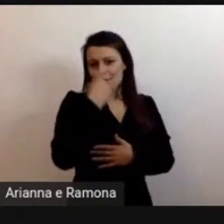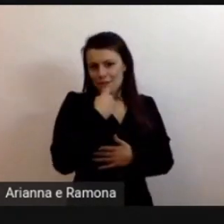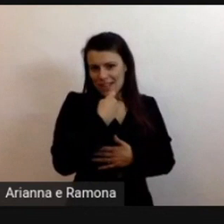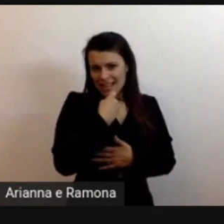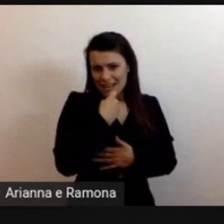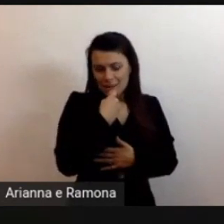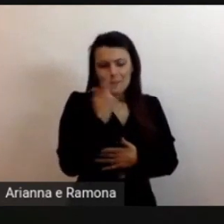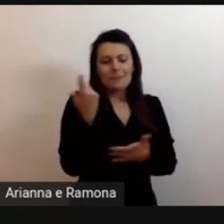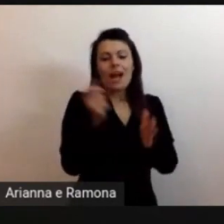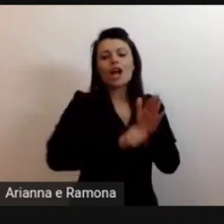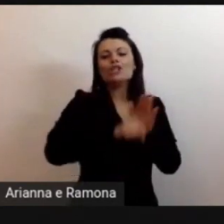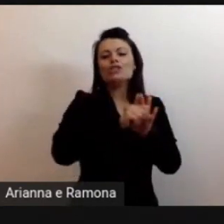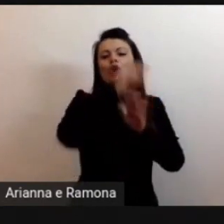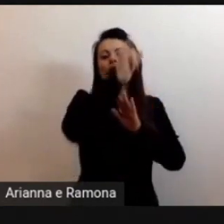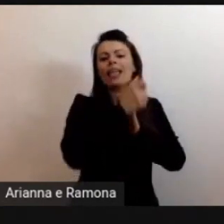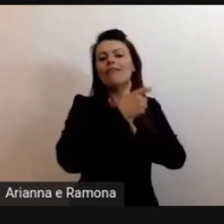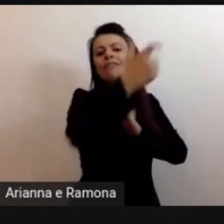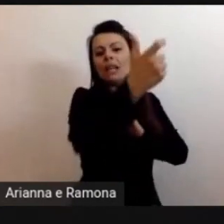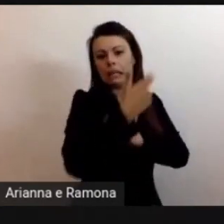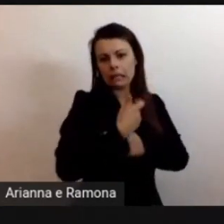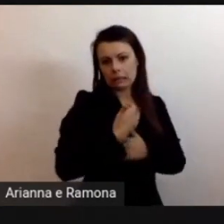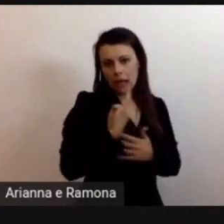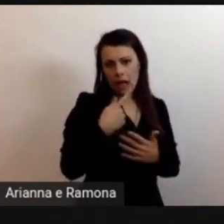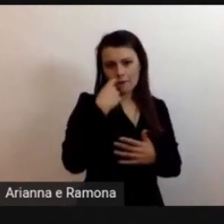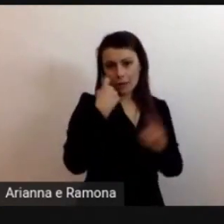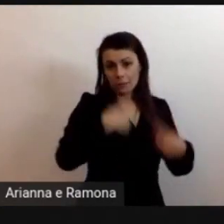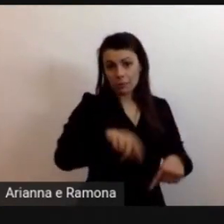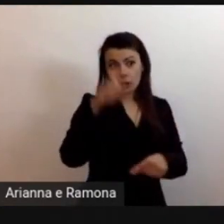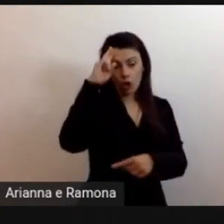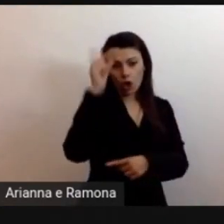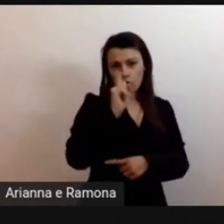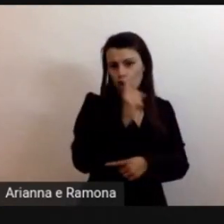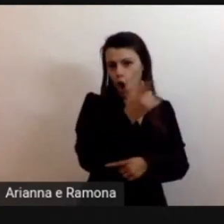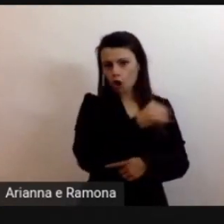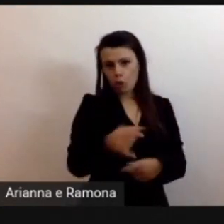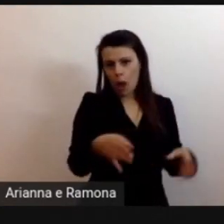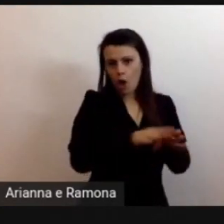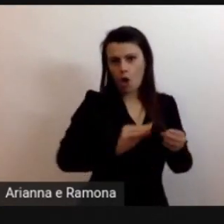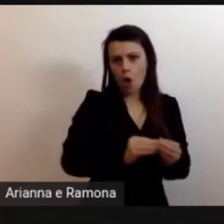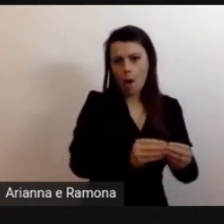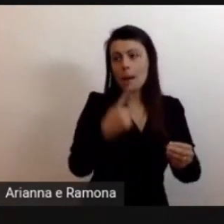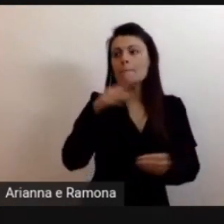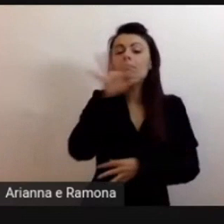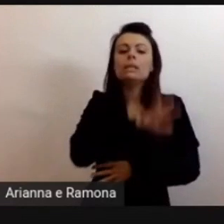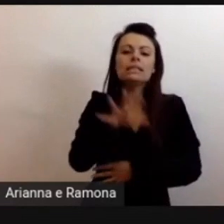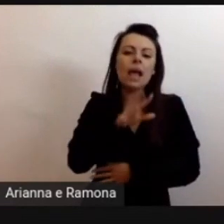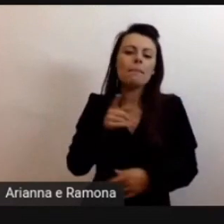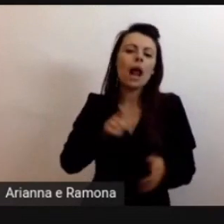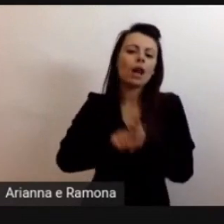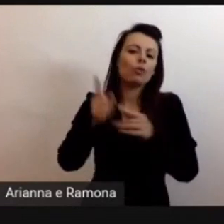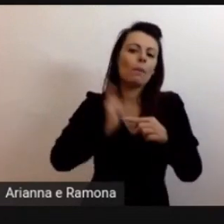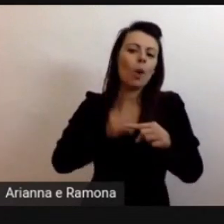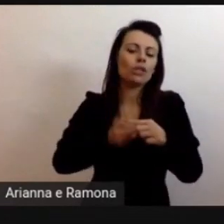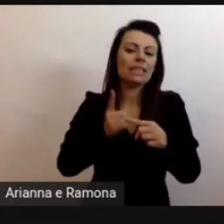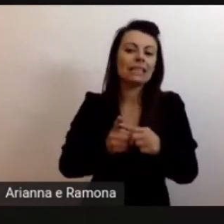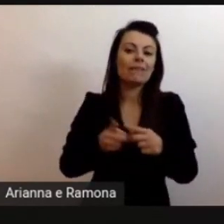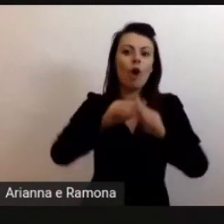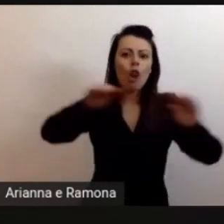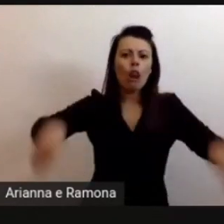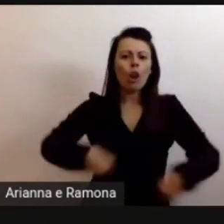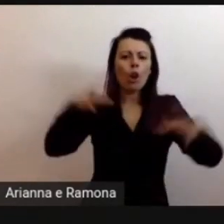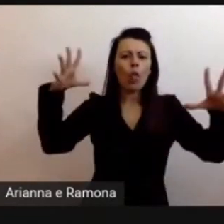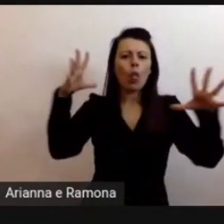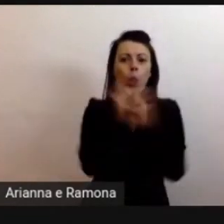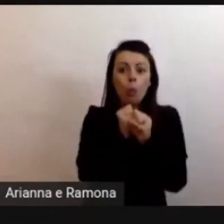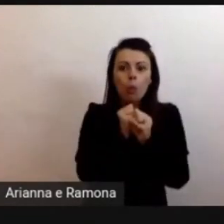la storia ne stai vita mi sembra bene che alla fine c'era però che